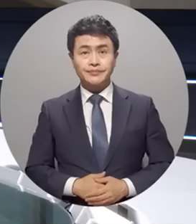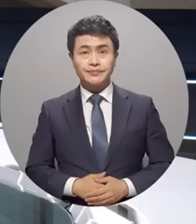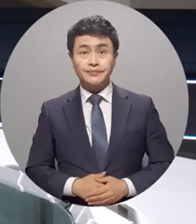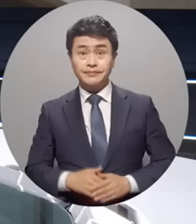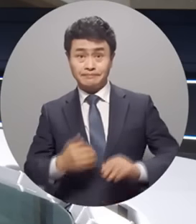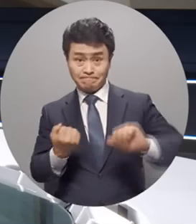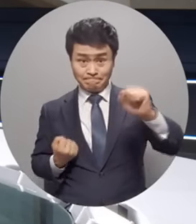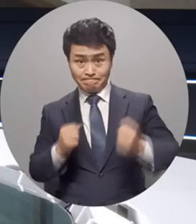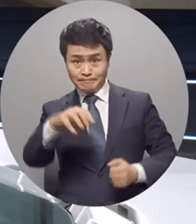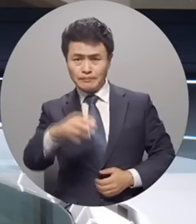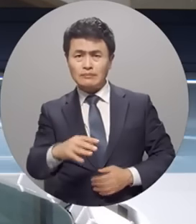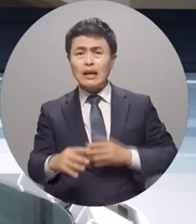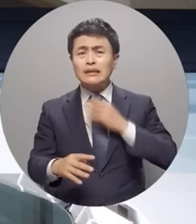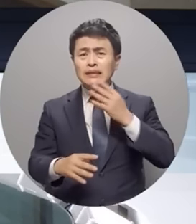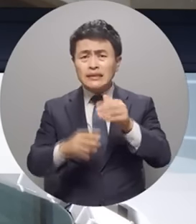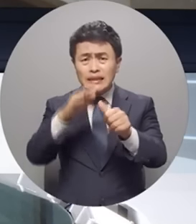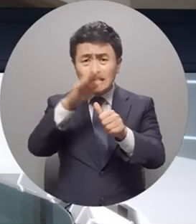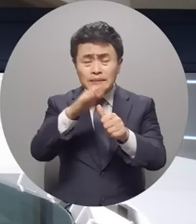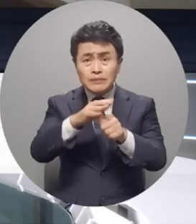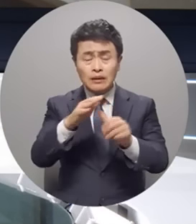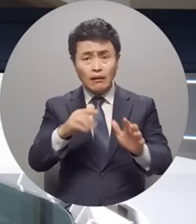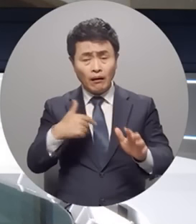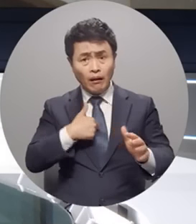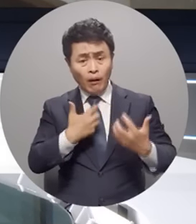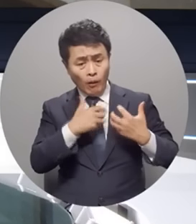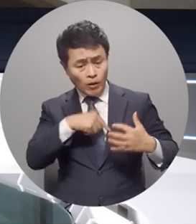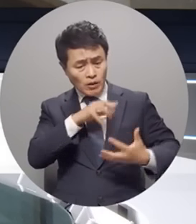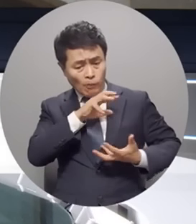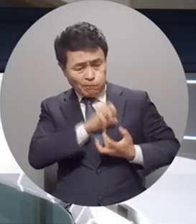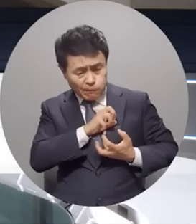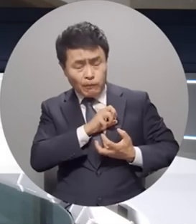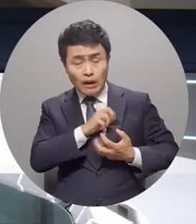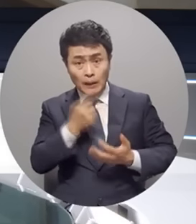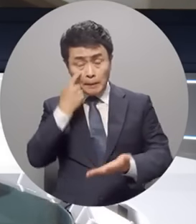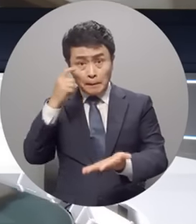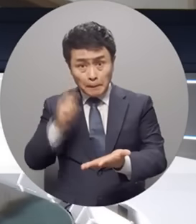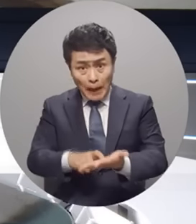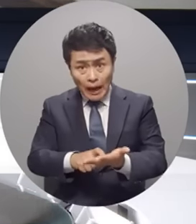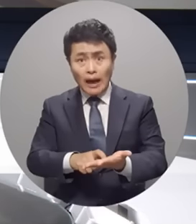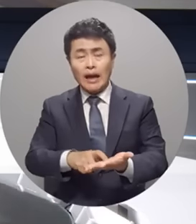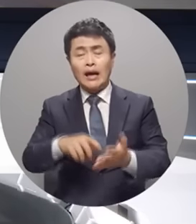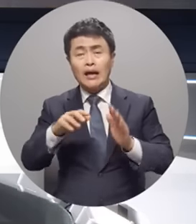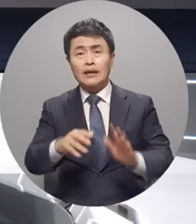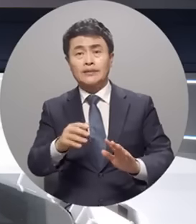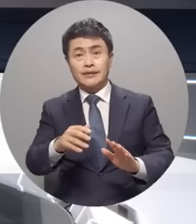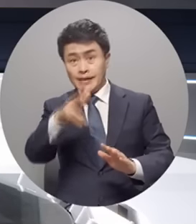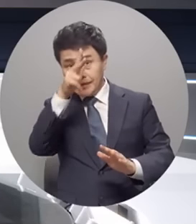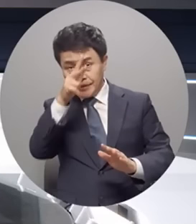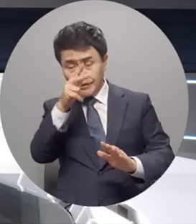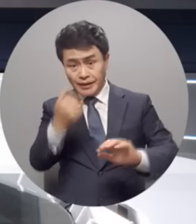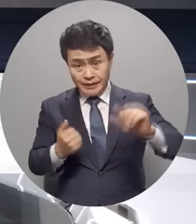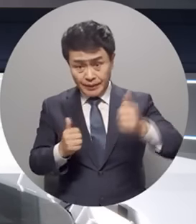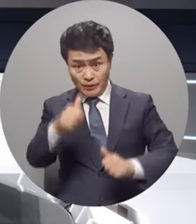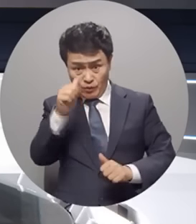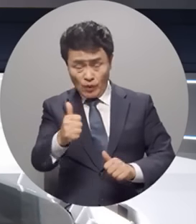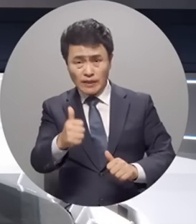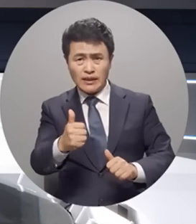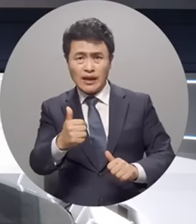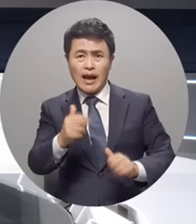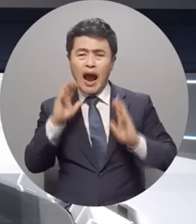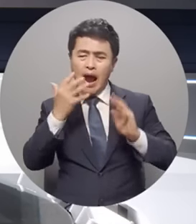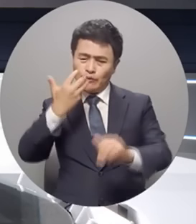태권도장에서 4세 남자아이가 심정지 상태로 발견돼 경찰이 태권도장 관장을 아동학대 등의 혐의로 긴급